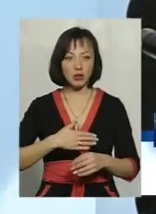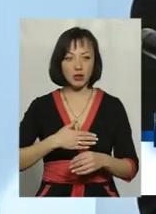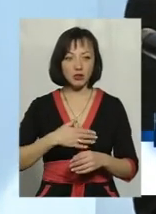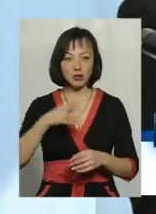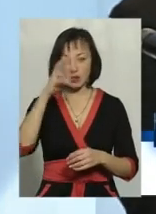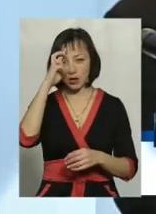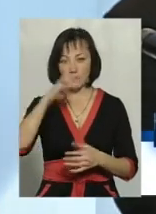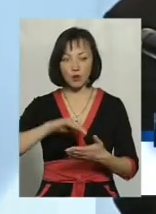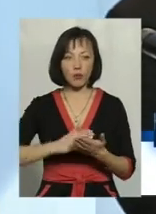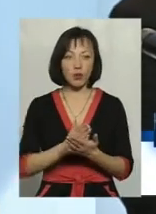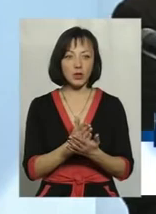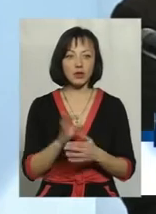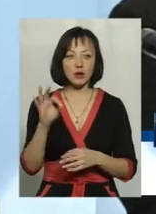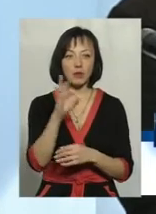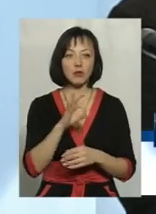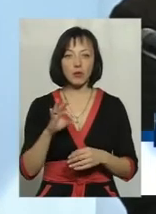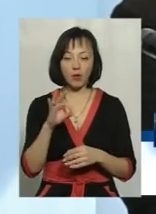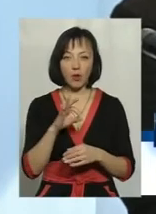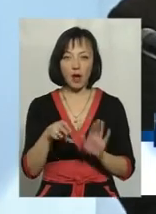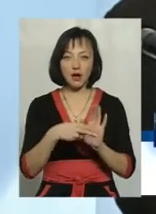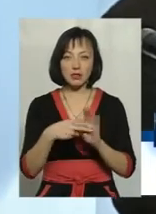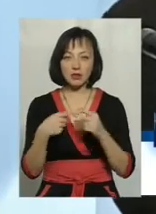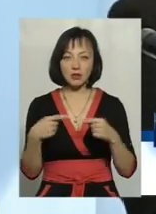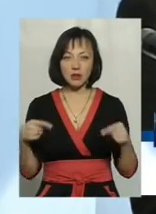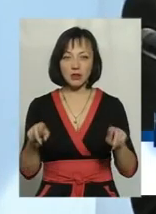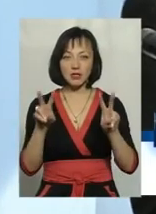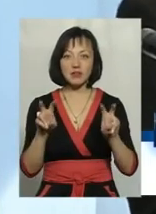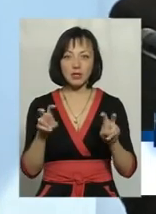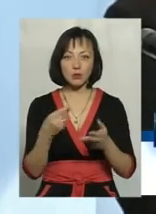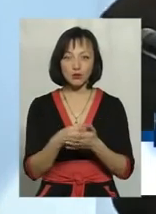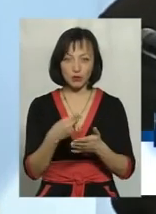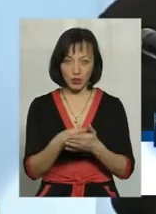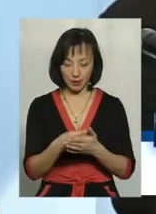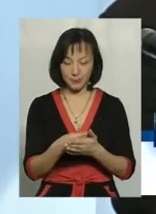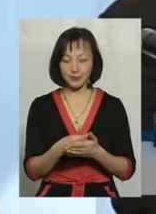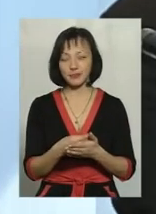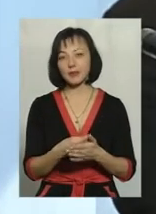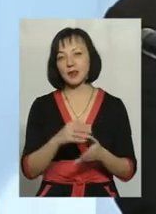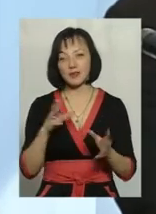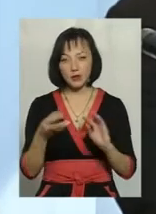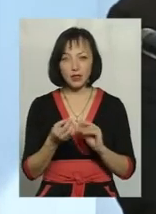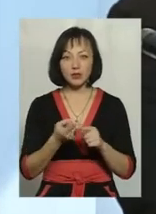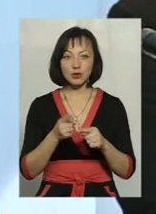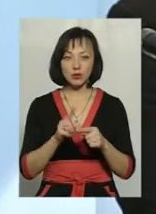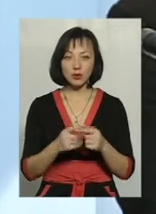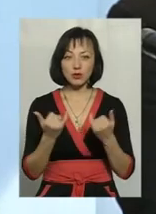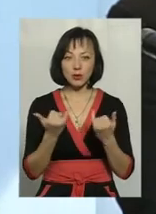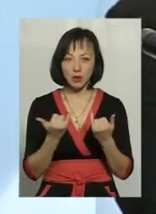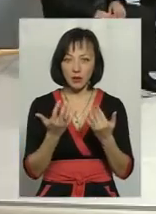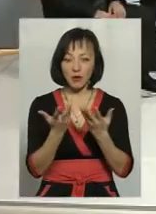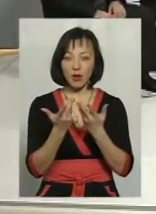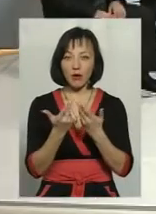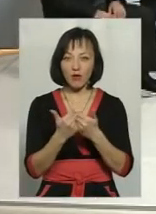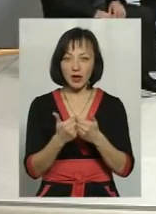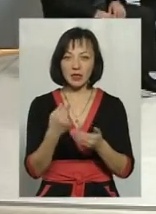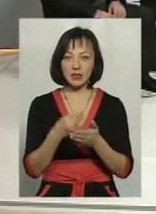політика стосовно акцизних товарів, це називається любою ціною в бюджет. Внаслідок цього сьогодні, якщо перерахувати ціну